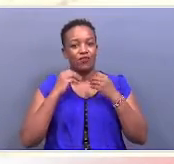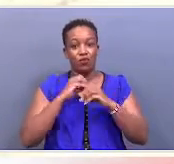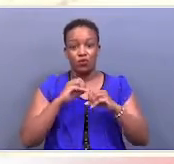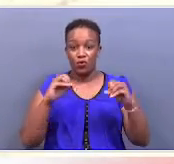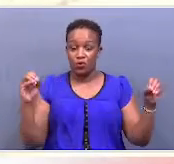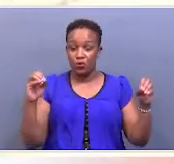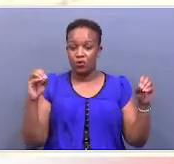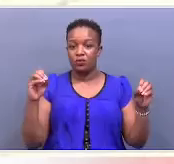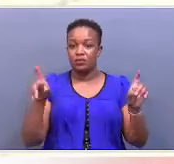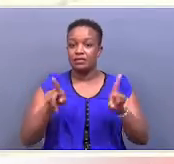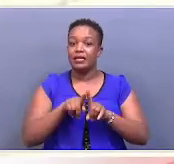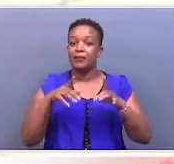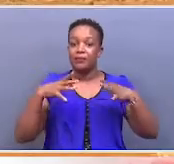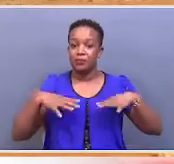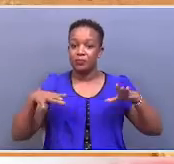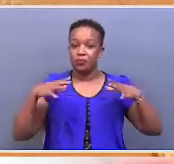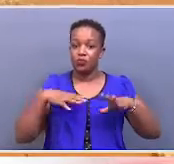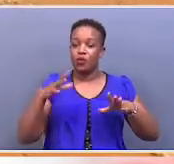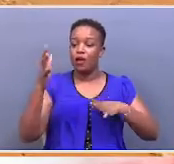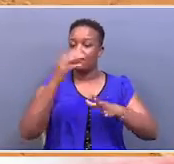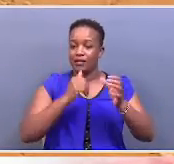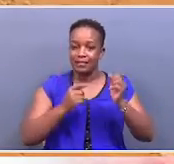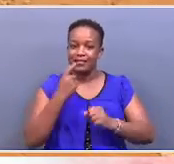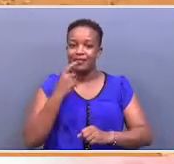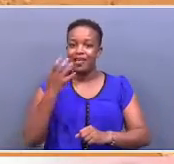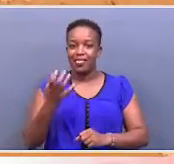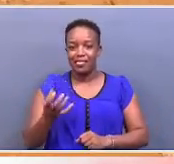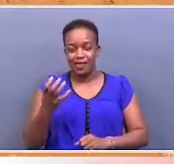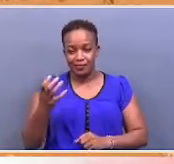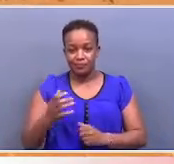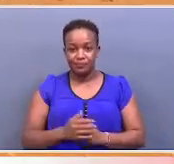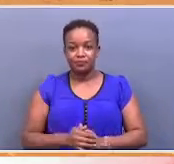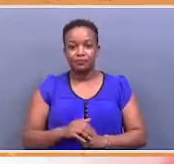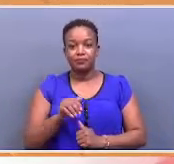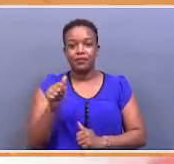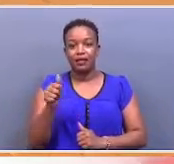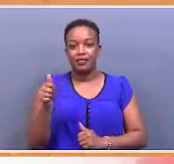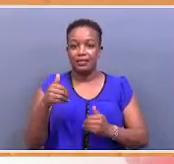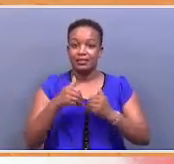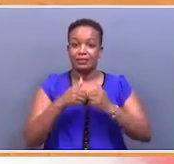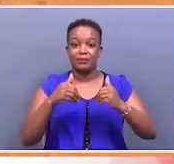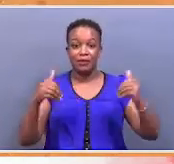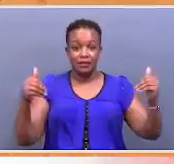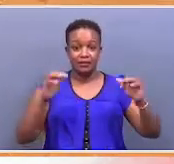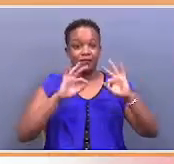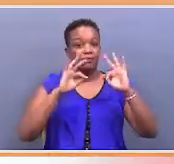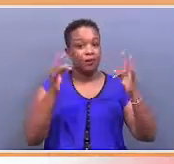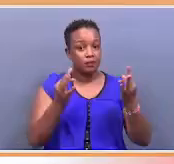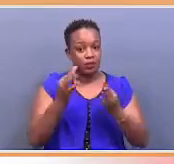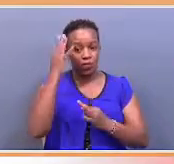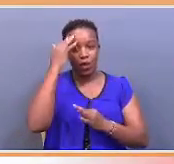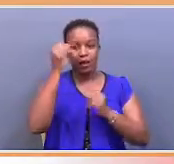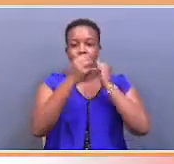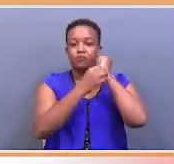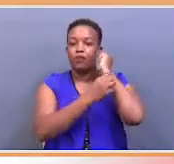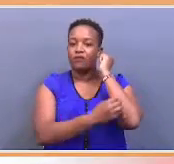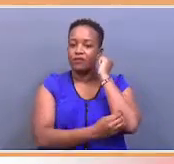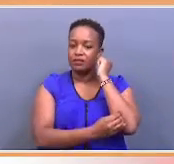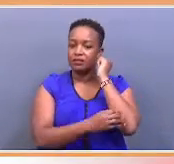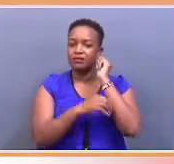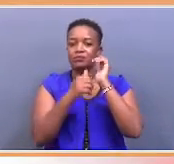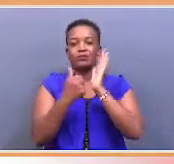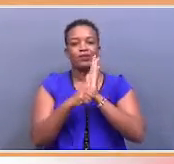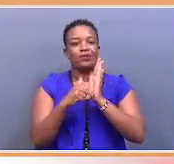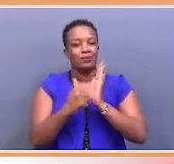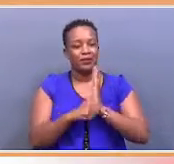watu wanafuna hiyo nyanya. Some have been separated from their families because of poverty. Pia shinda